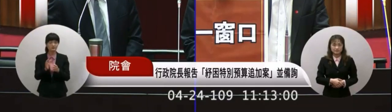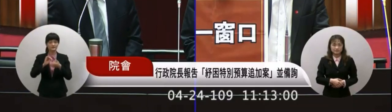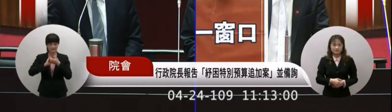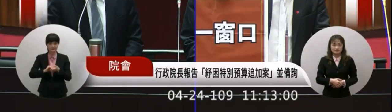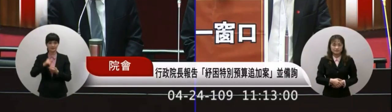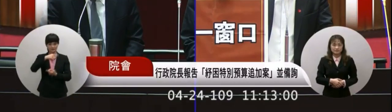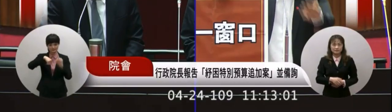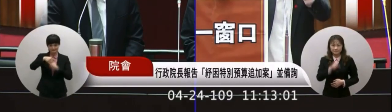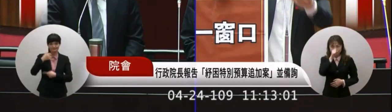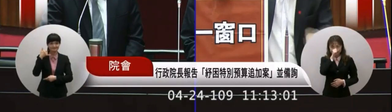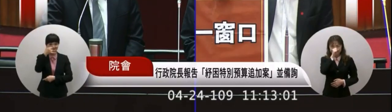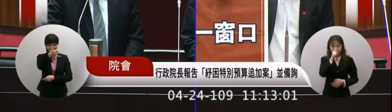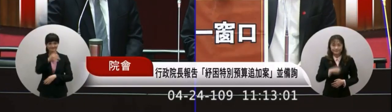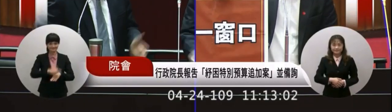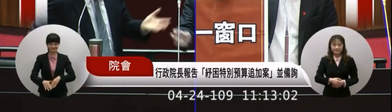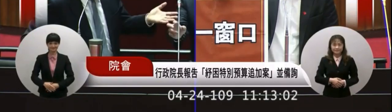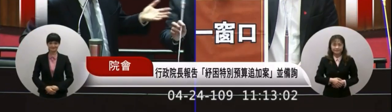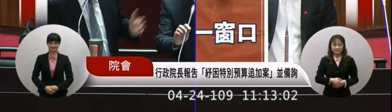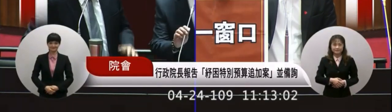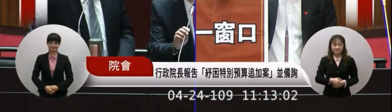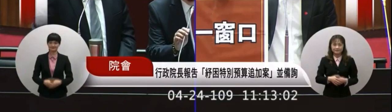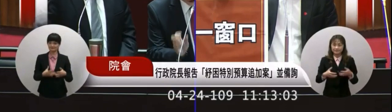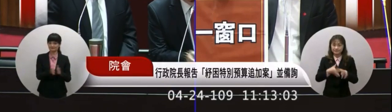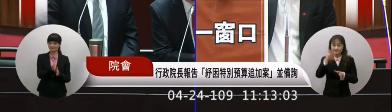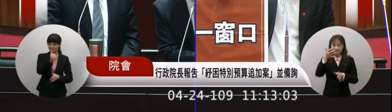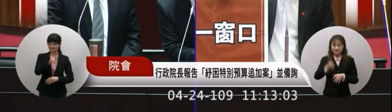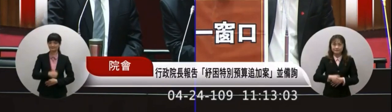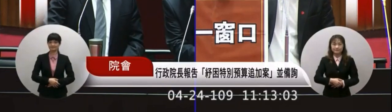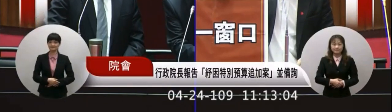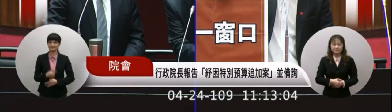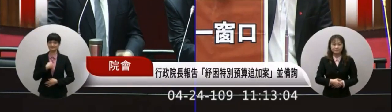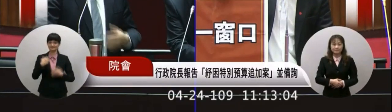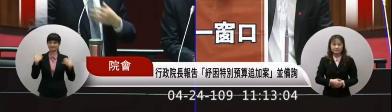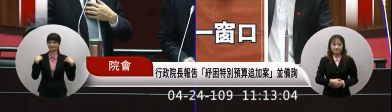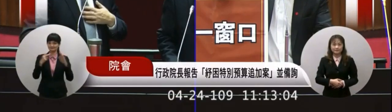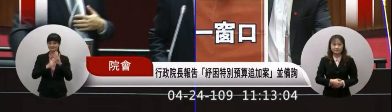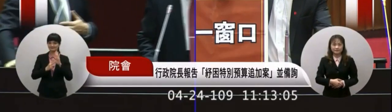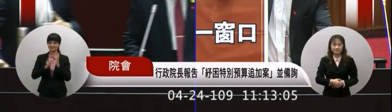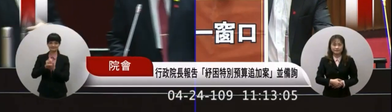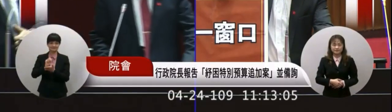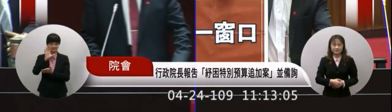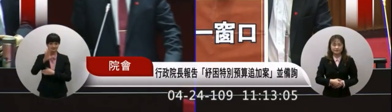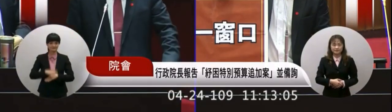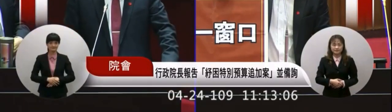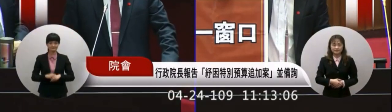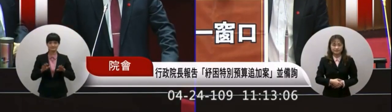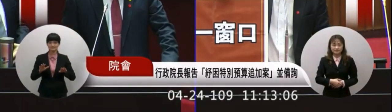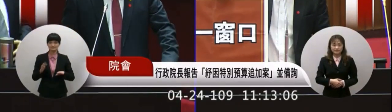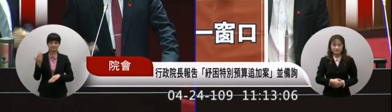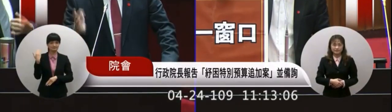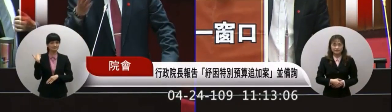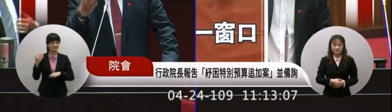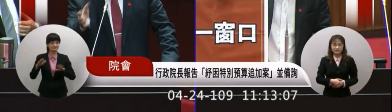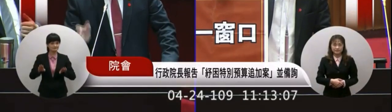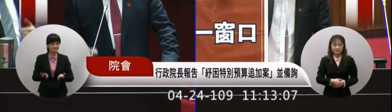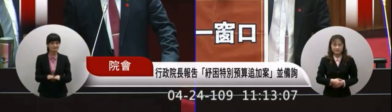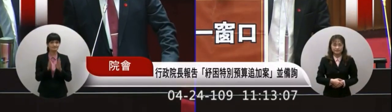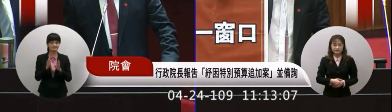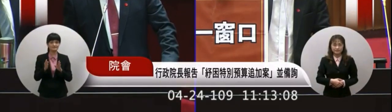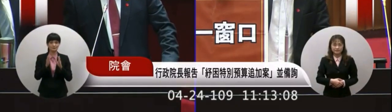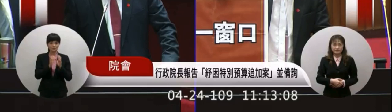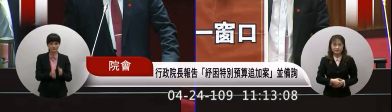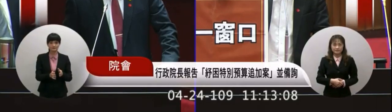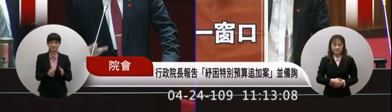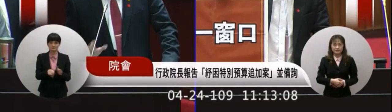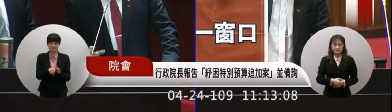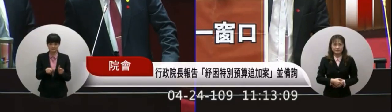线。 是，好。 好来，部长。 即我甲委员报告，就是打开始迄阵啊，事实个委员咧讲